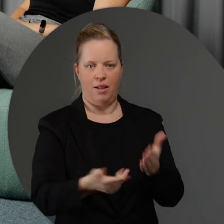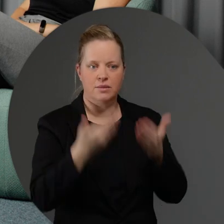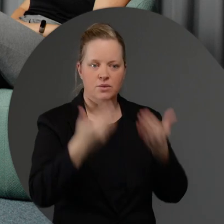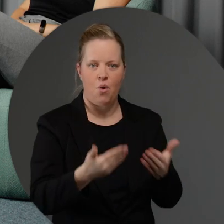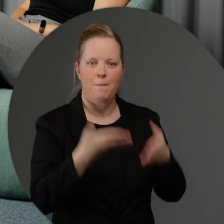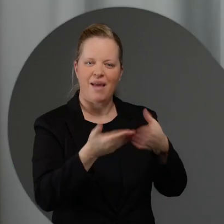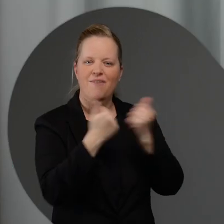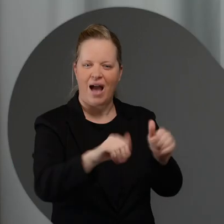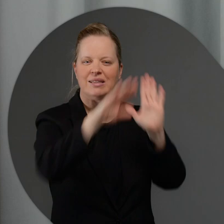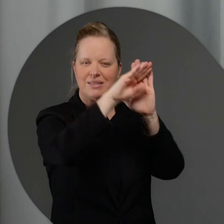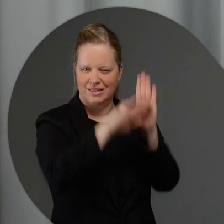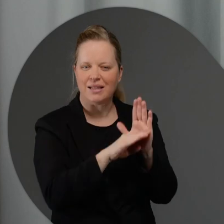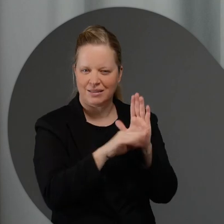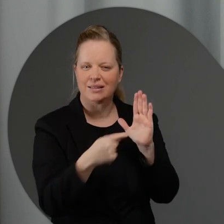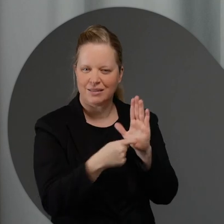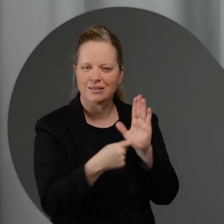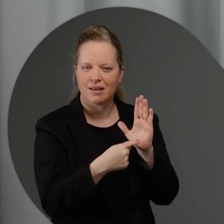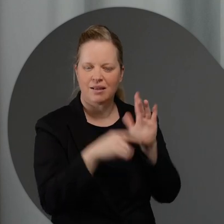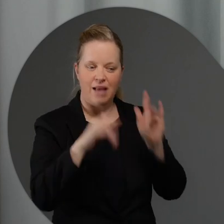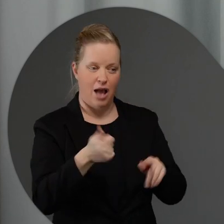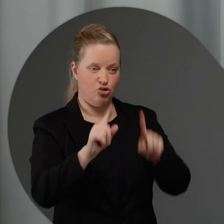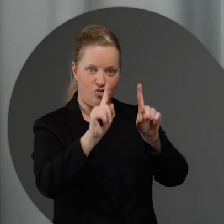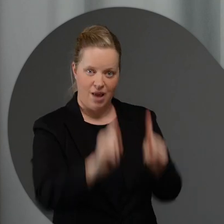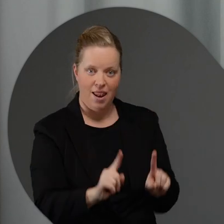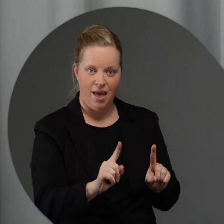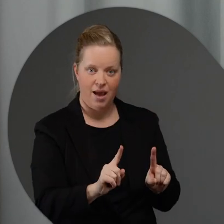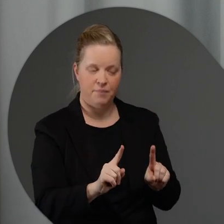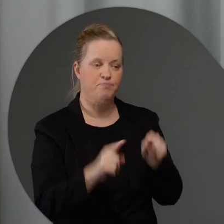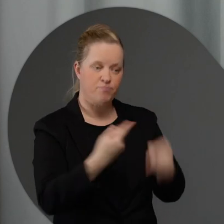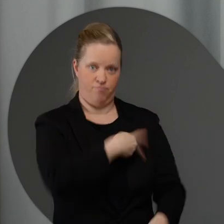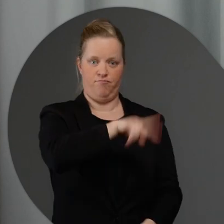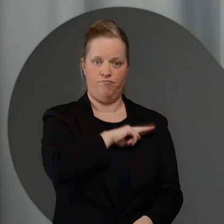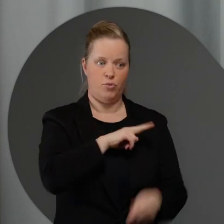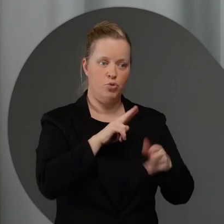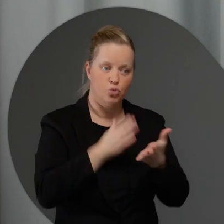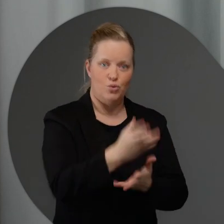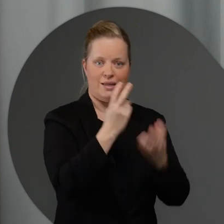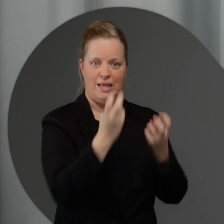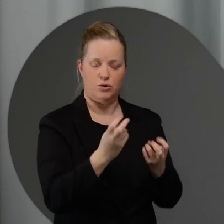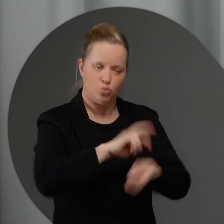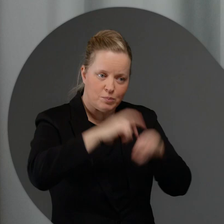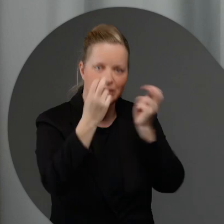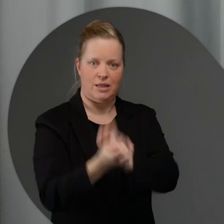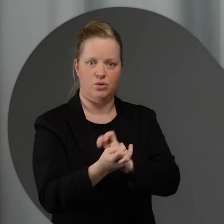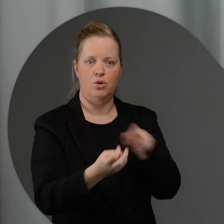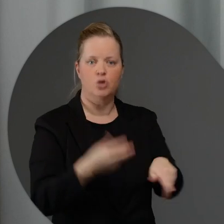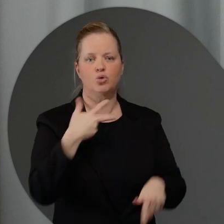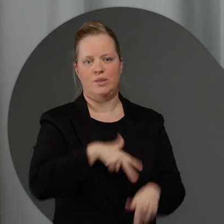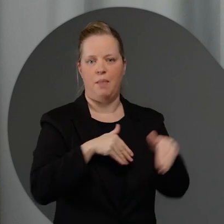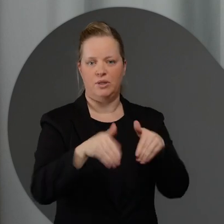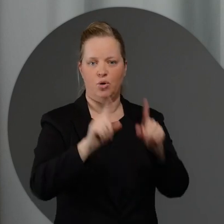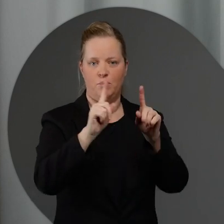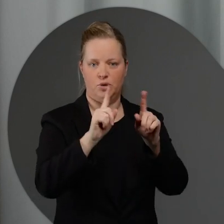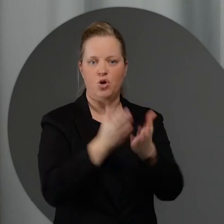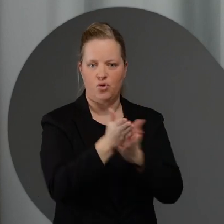auch wirklich so ist, dass wir mit dem Barrierefreiheitsgesetz eine Stelle haben, die für die Durchsetzung zuständig ist, und zwar beim